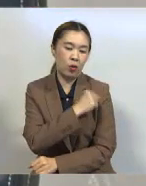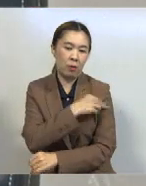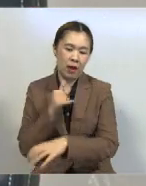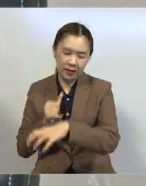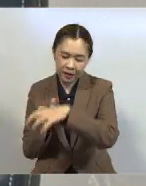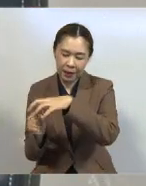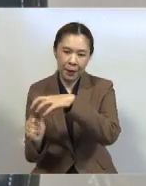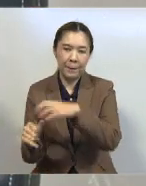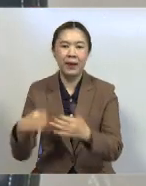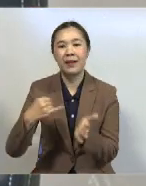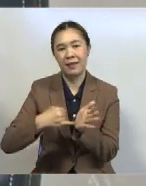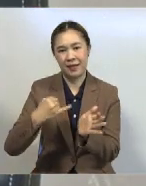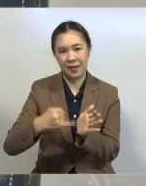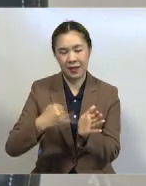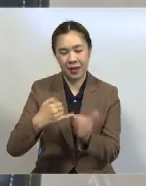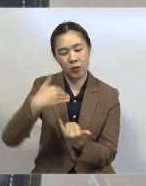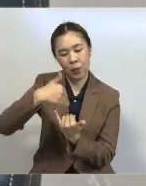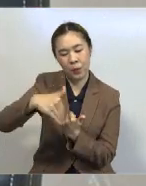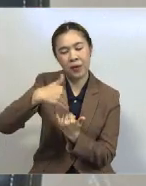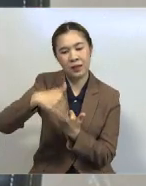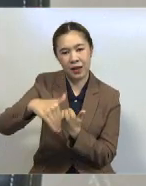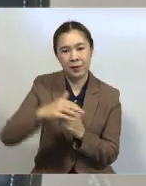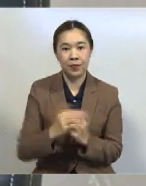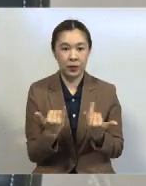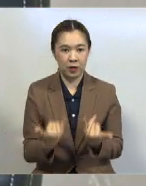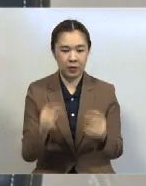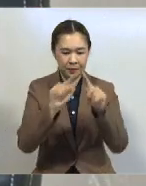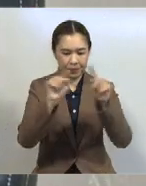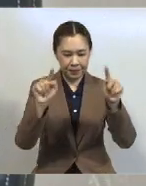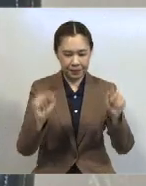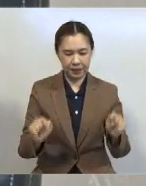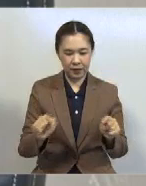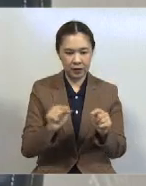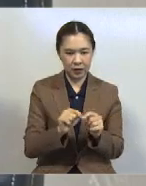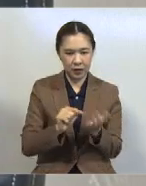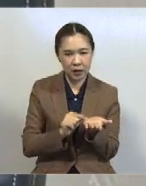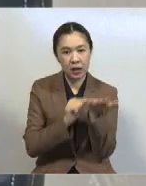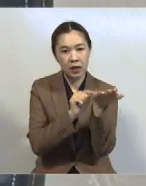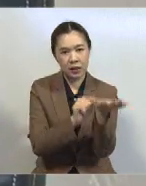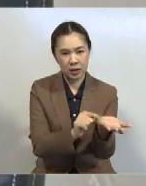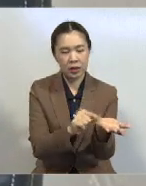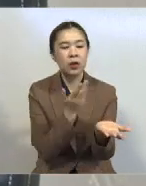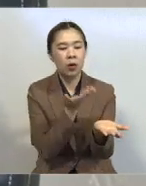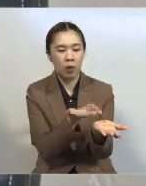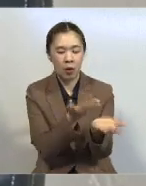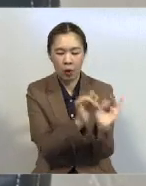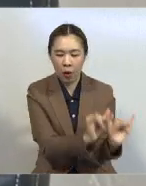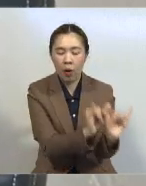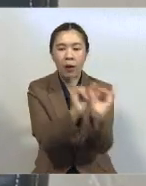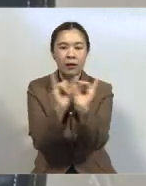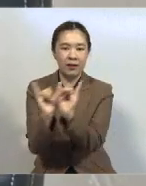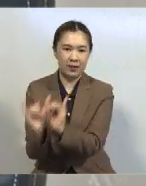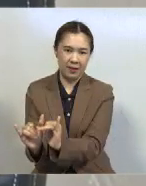าตัดในเร็วๆนี้เบื้องต้นก็เลยมีการทำหนังสือค่ะยื่นเรื่องขอย้ายไปที่กรมอุทยานแห่งชาติสัตว์ป่า